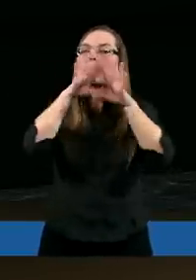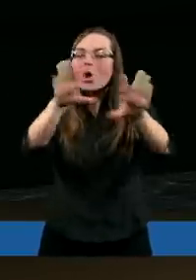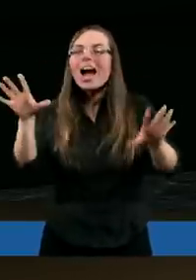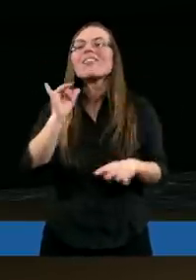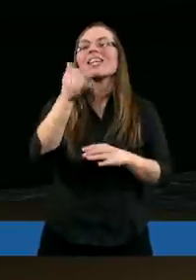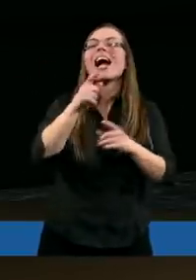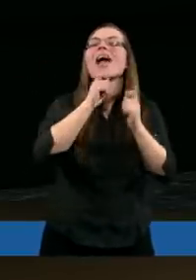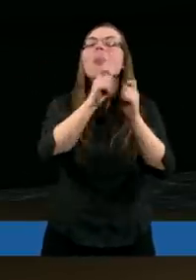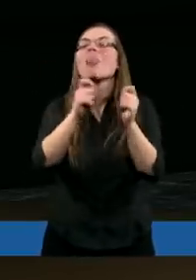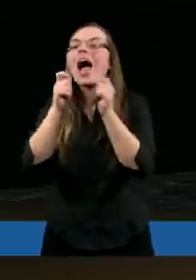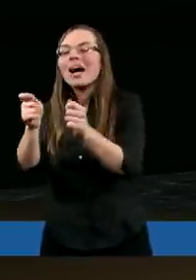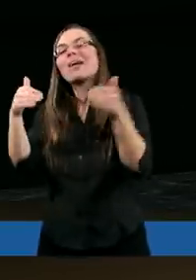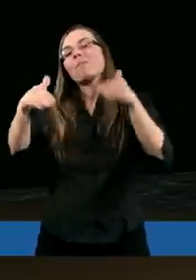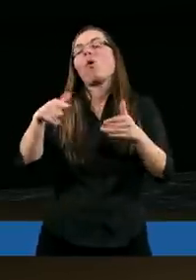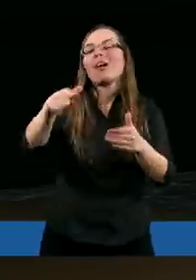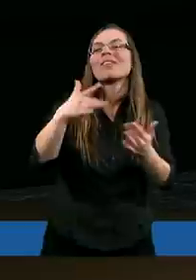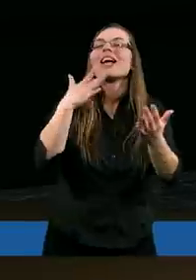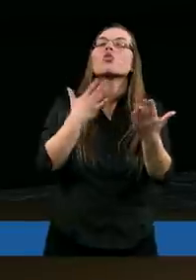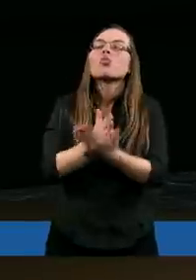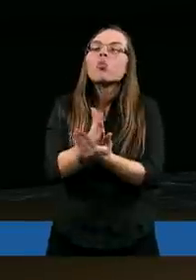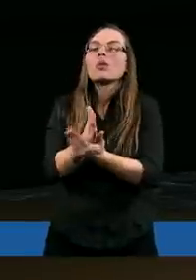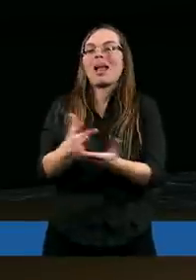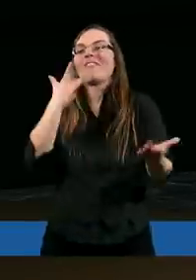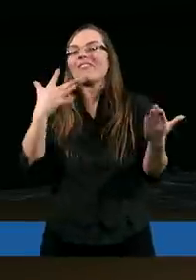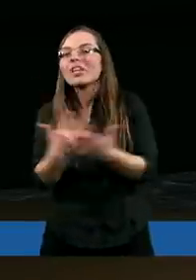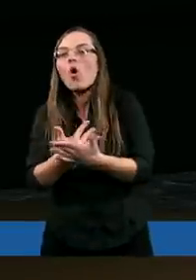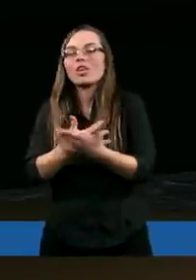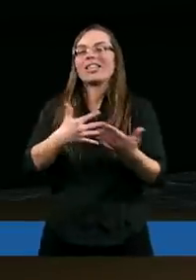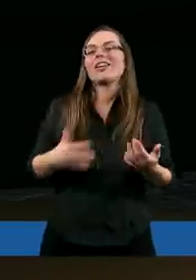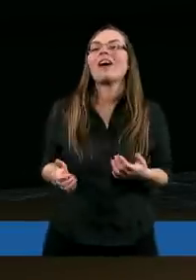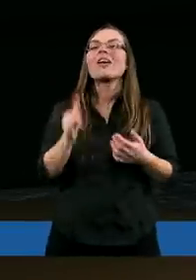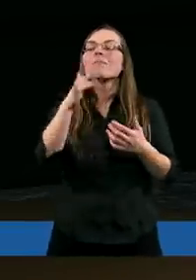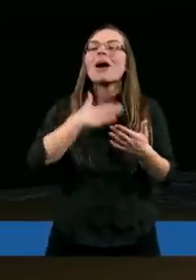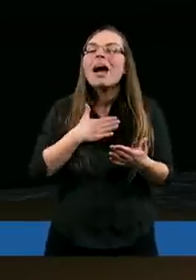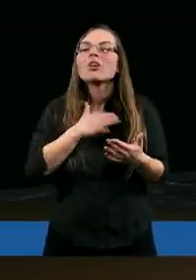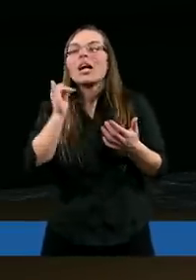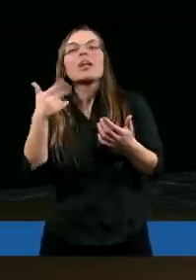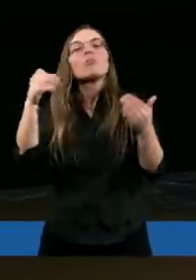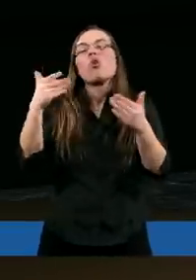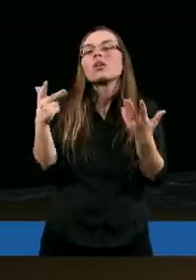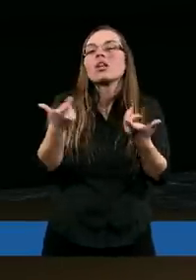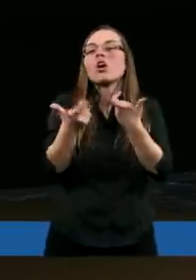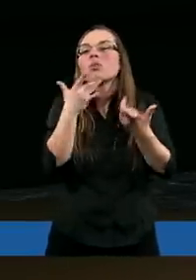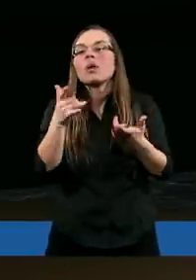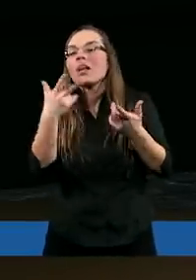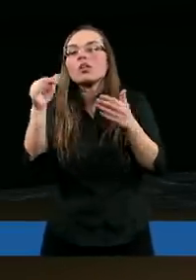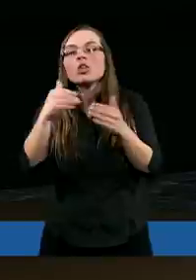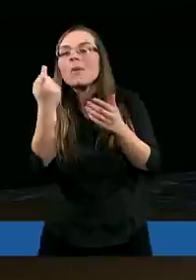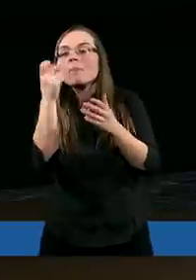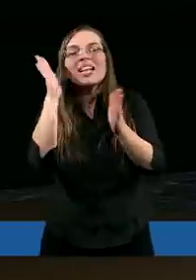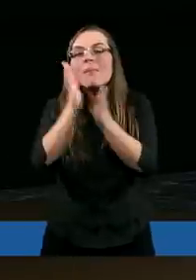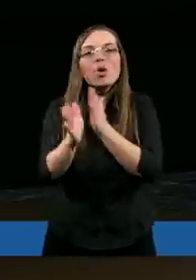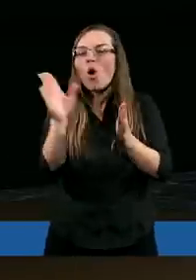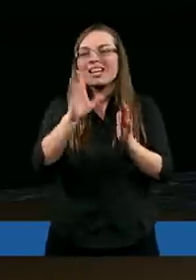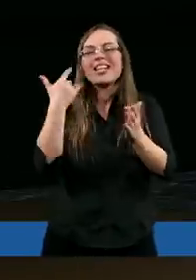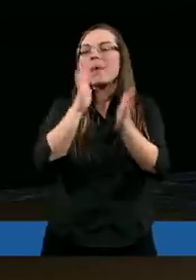to, jakie dary mogę w tej służbie wykorzystywać, zaczynając od może nie prostej, chciałam powiedzieć prostej, ale wcale nie prostej